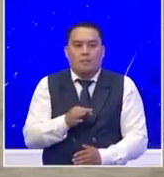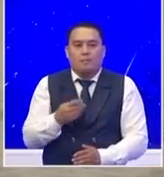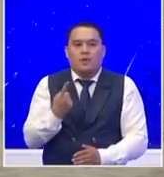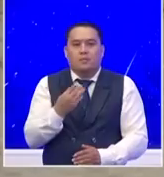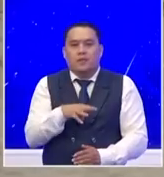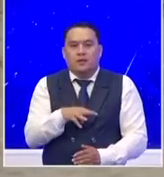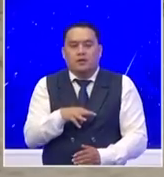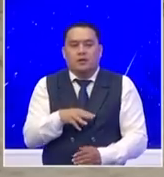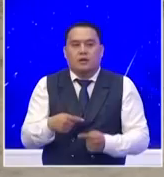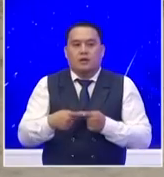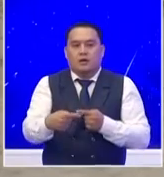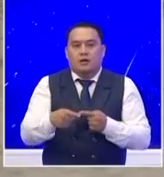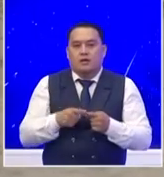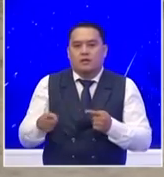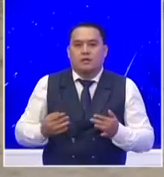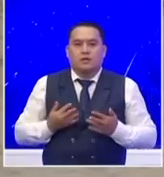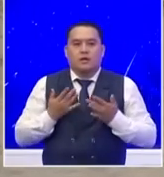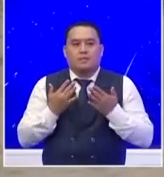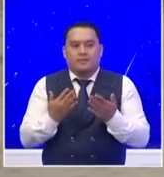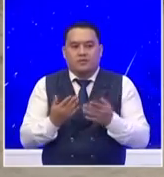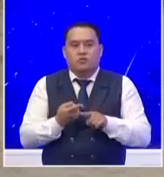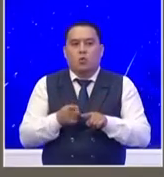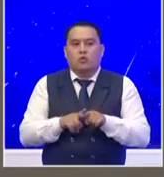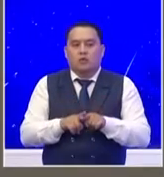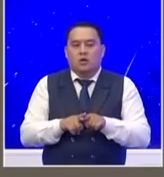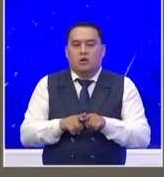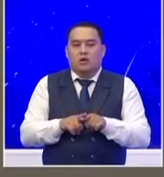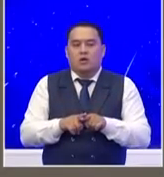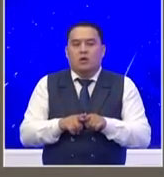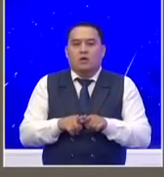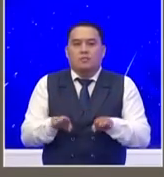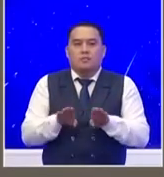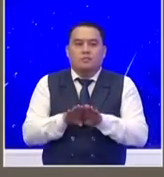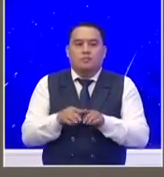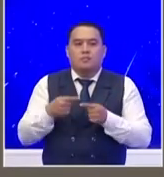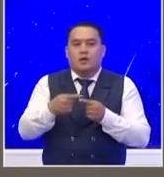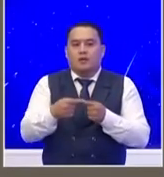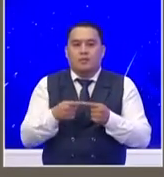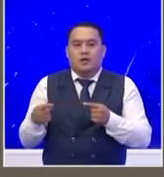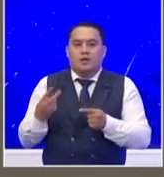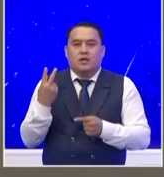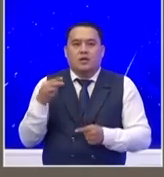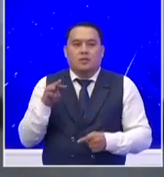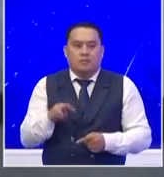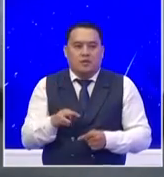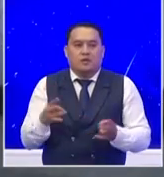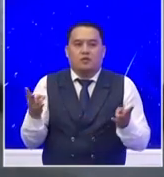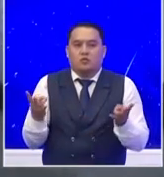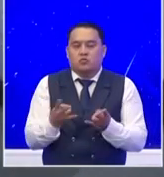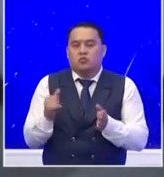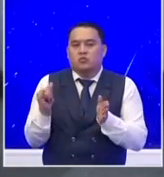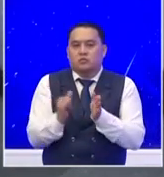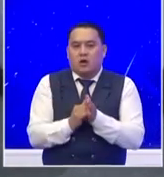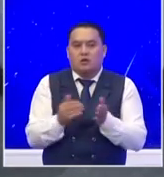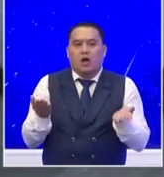метр арақашықтықты сақтау талап етілген. Сондықтан көлеңкелік қалқалар да бір-бірінен 2 метр аралықта орналастырылды.